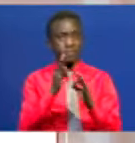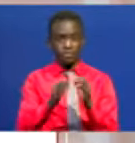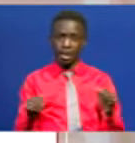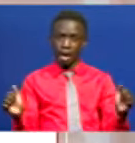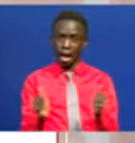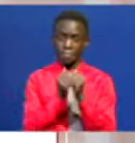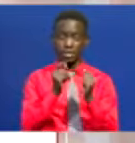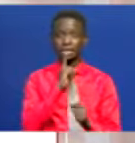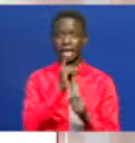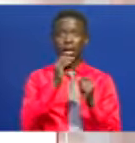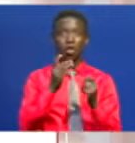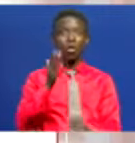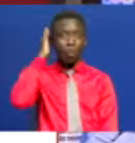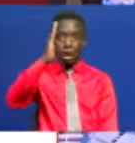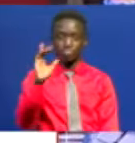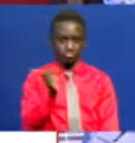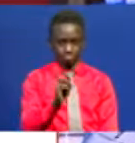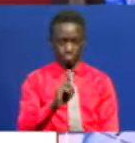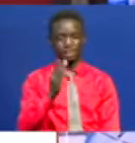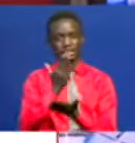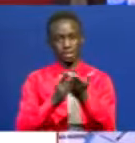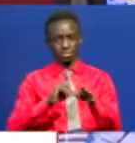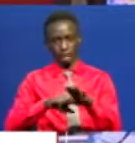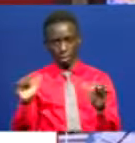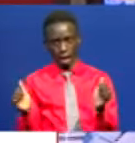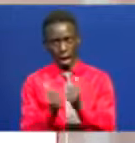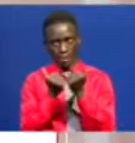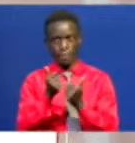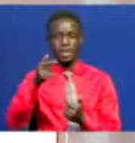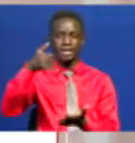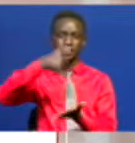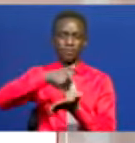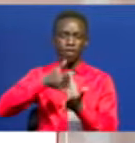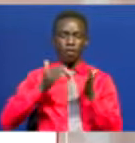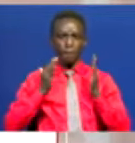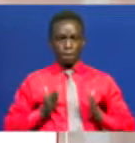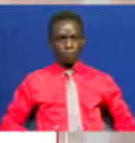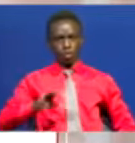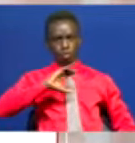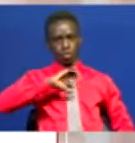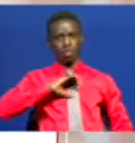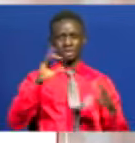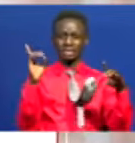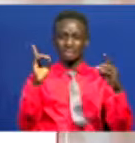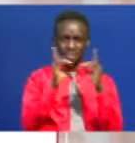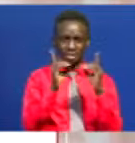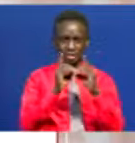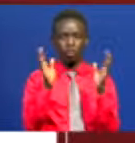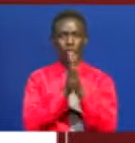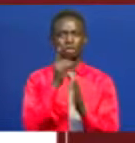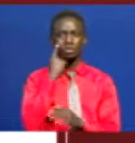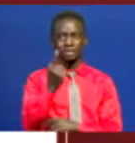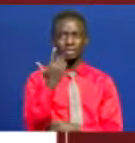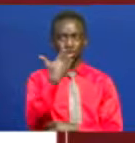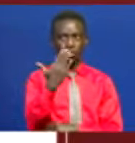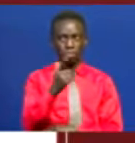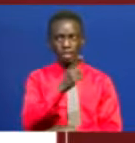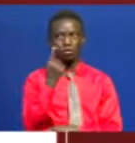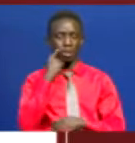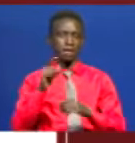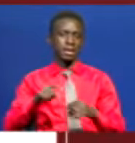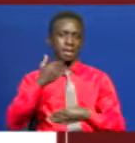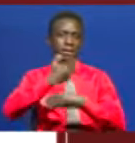it happens most of the times. All this involves personal data and then we need to document such a breaches now. Commissioner wa County